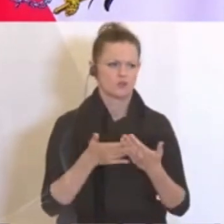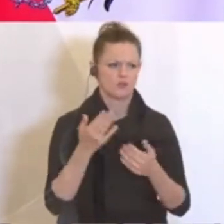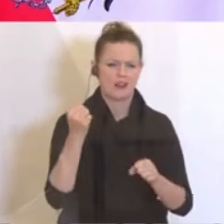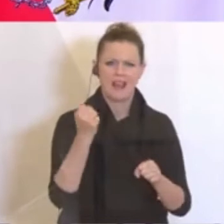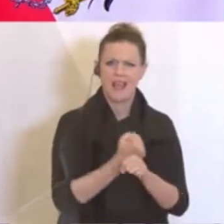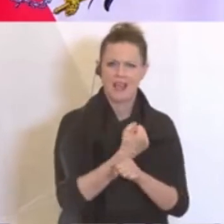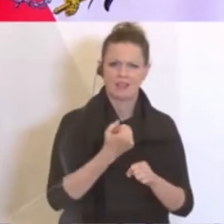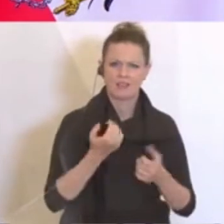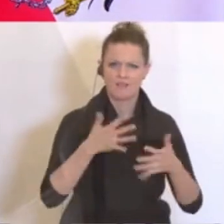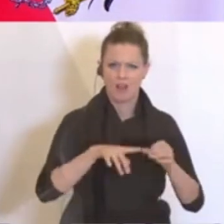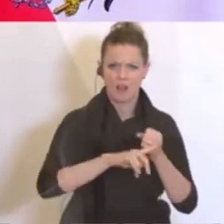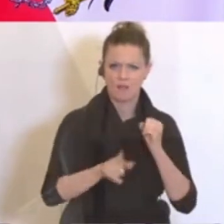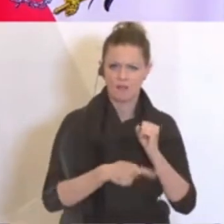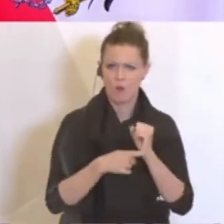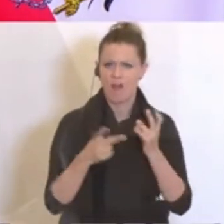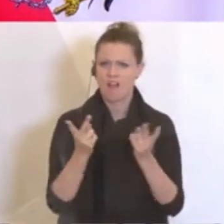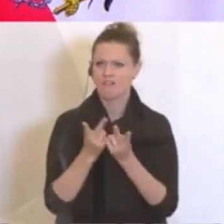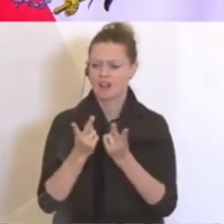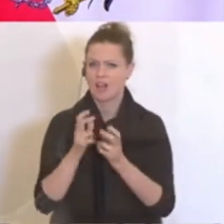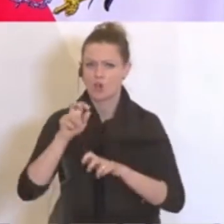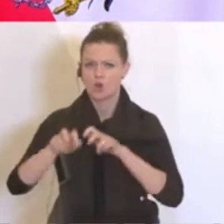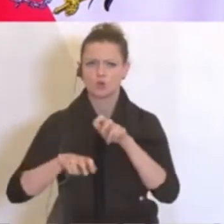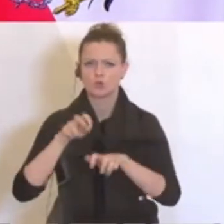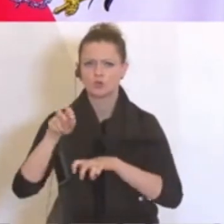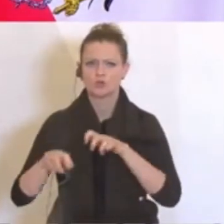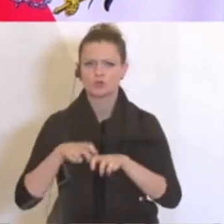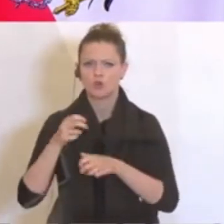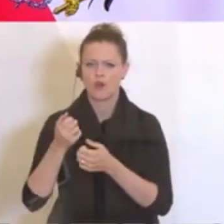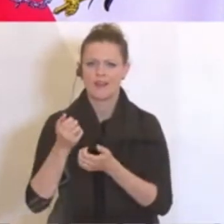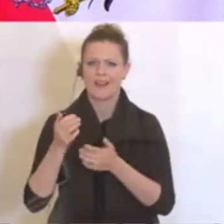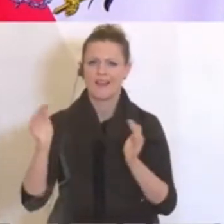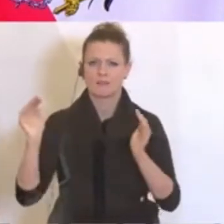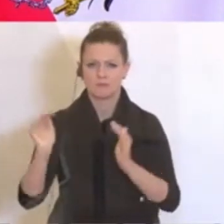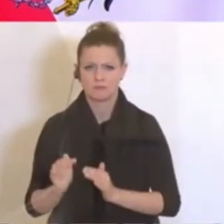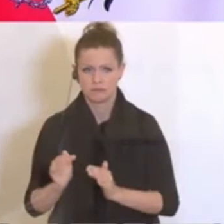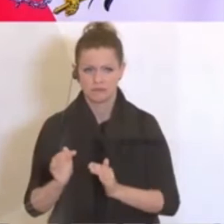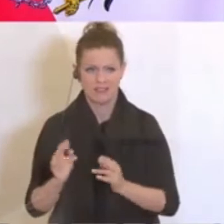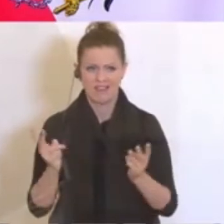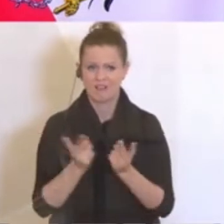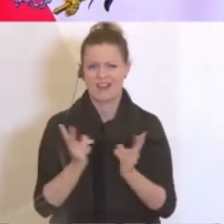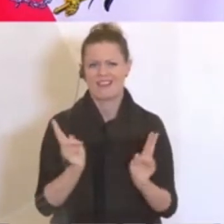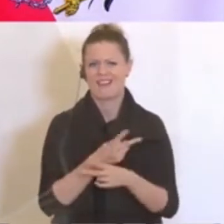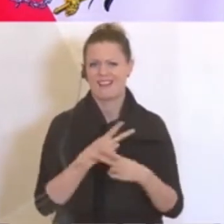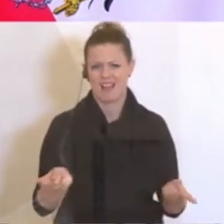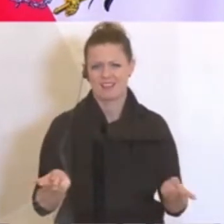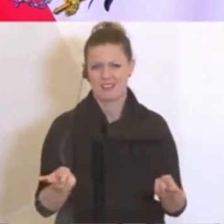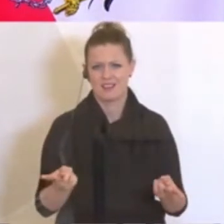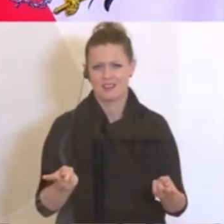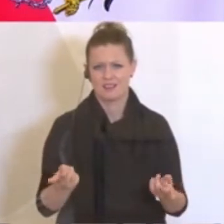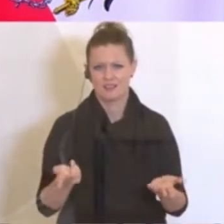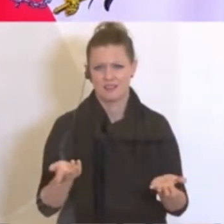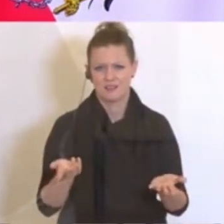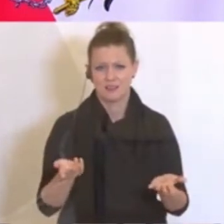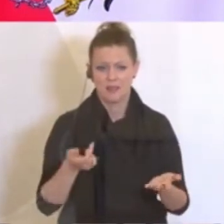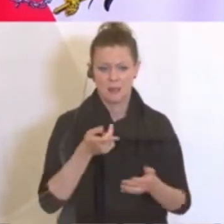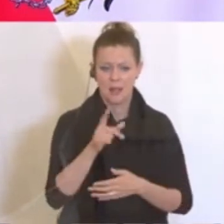sinnfrei, weil da sind ja Großteils Leute drinnen, die ja von einer Steuerpflicht zwar erfasst sind, aber weil sie oft so wenig verdienen, immer schon